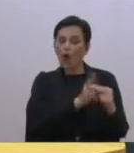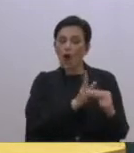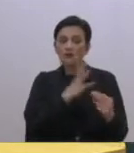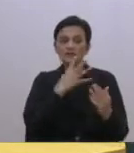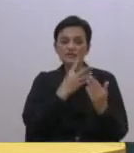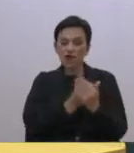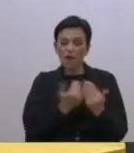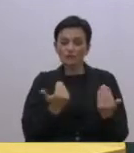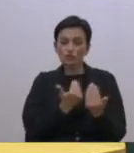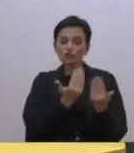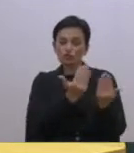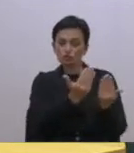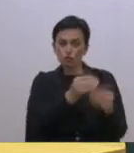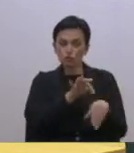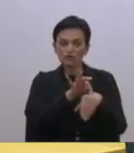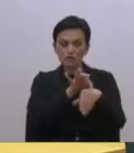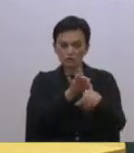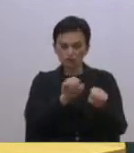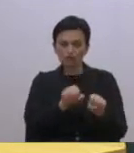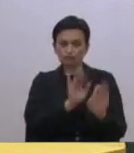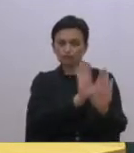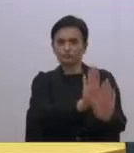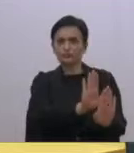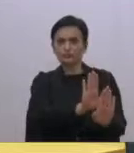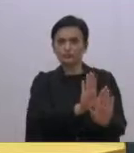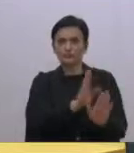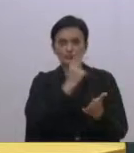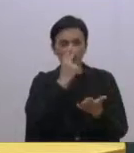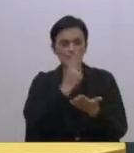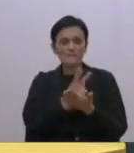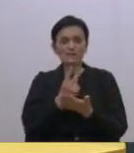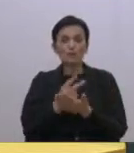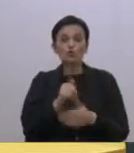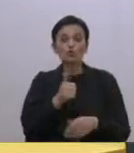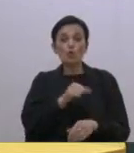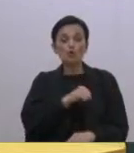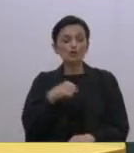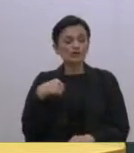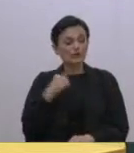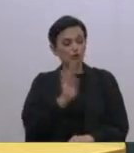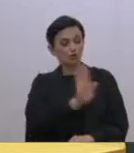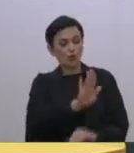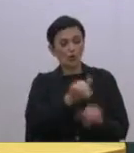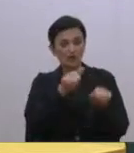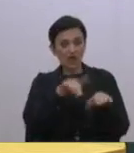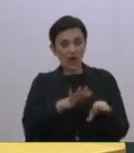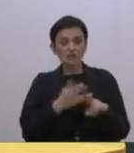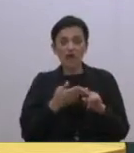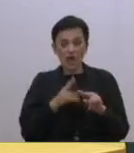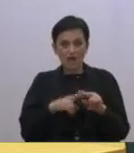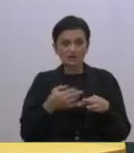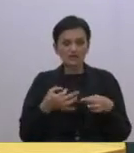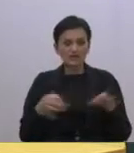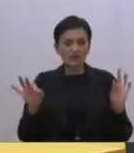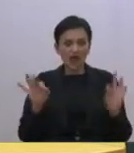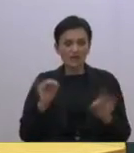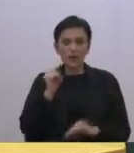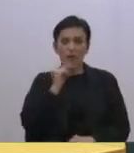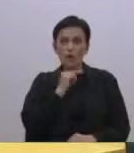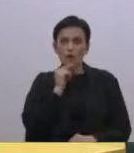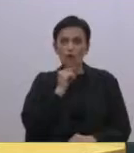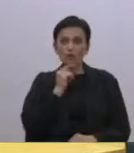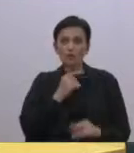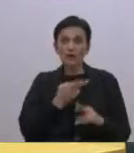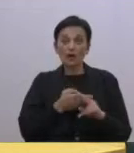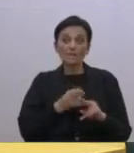ცხოვრების წარმართვის შესაძლებლობა. იმის მიხედვით, როგორც თვითონ გადაწყვეტს. და ეს არის თავისუფალი ეკონომიკა. ეს